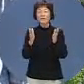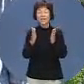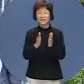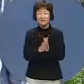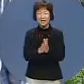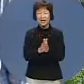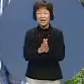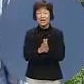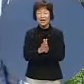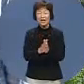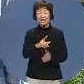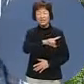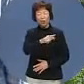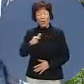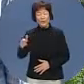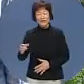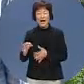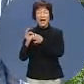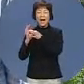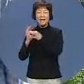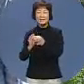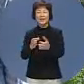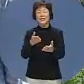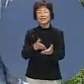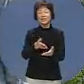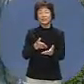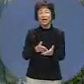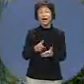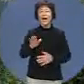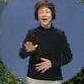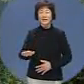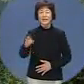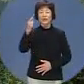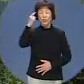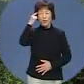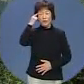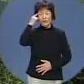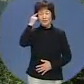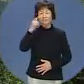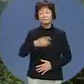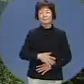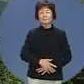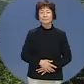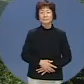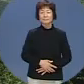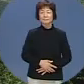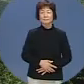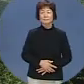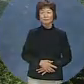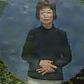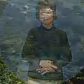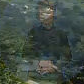ね、そしていろんな伝説がまた生まれてきたんだと思います。